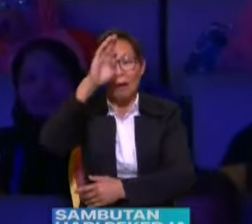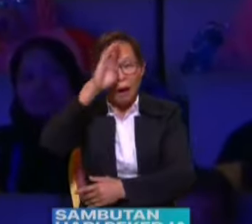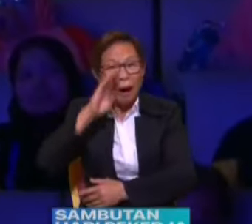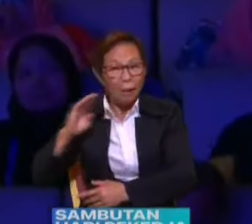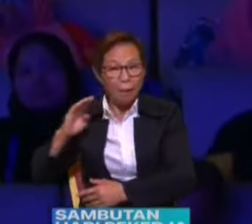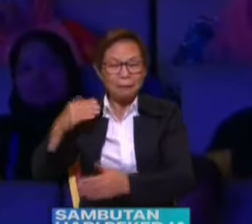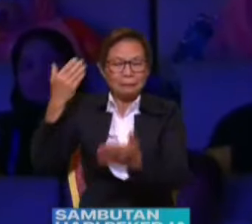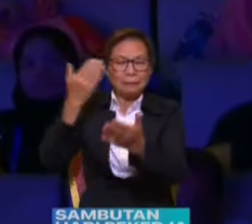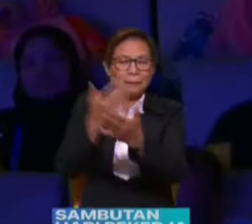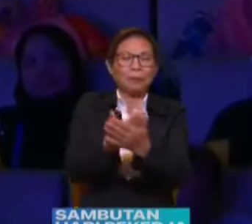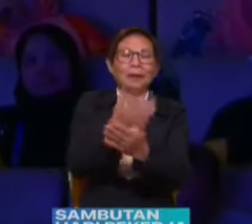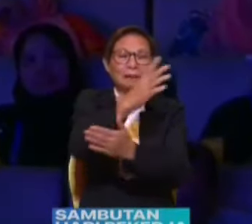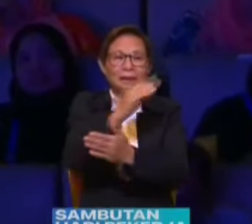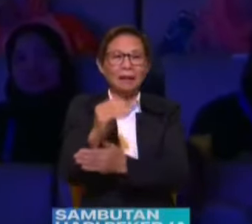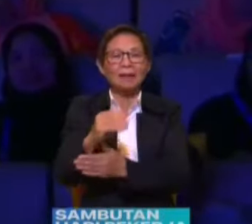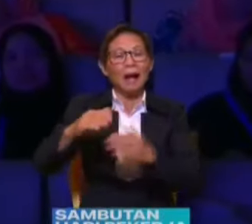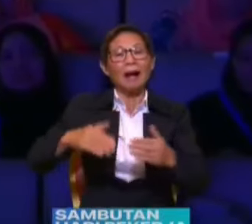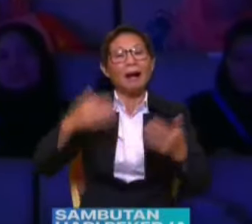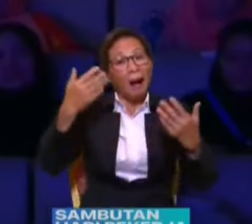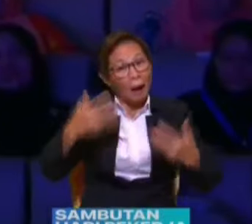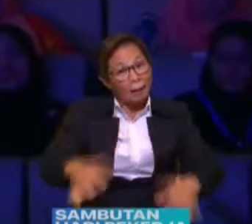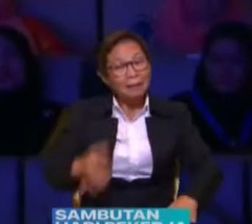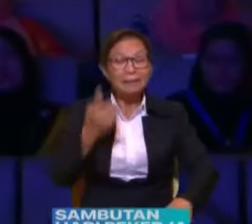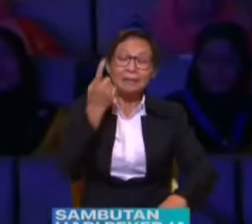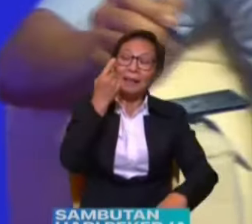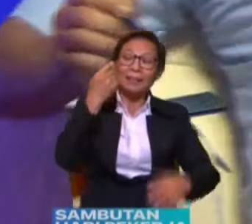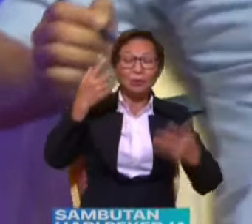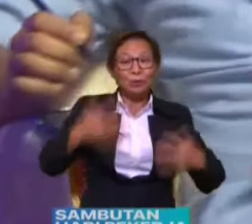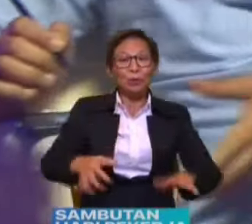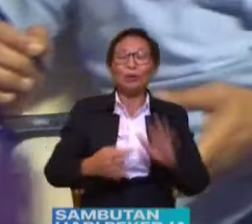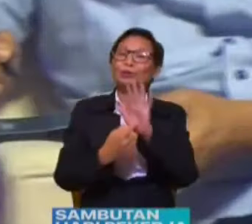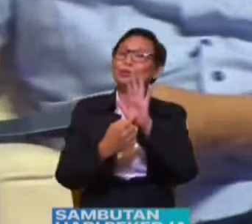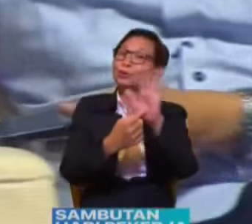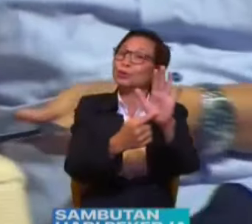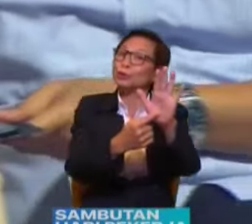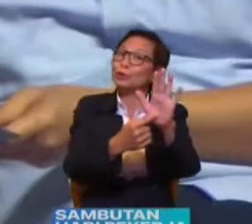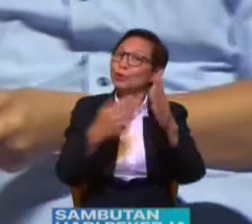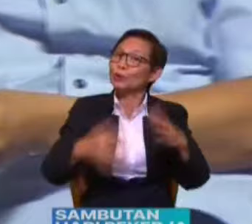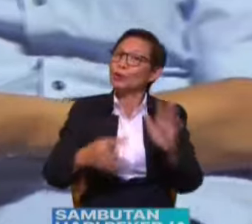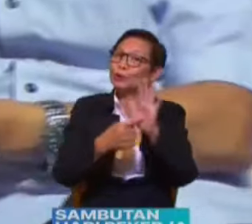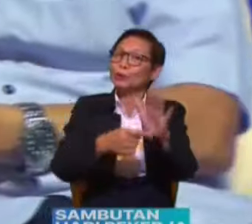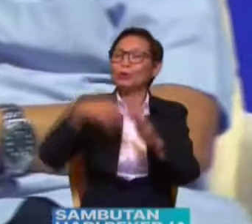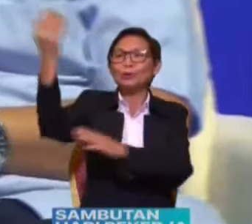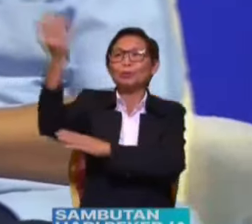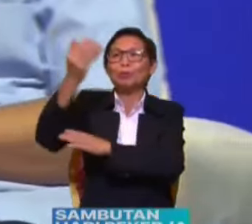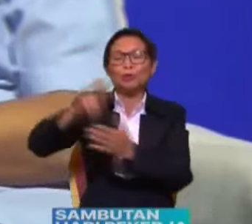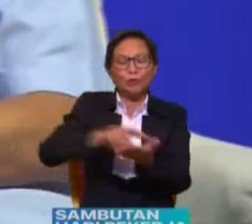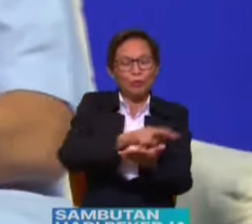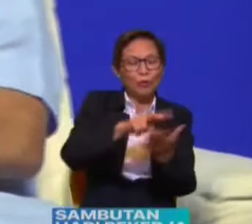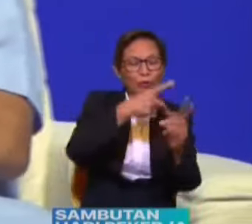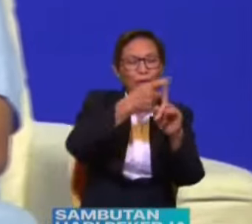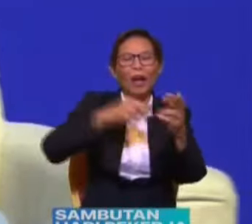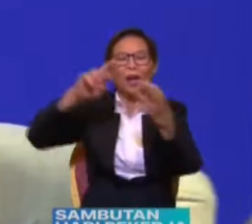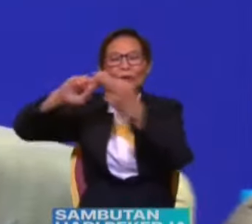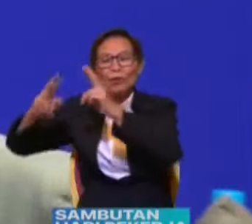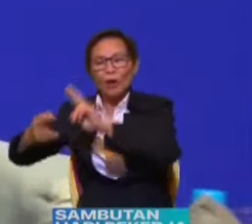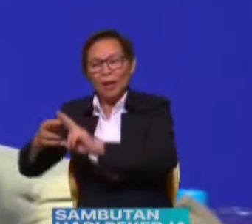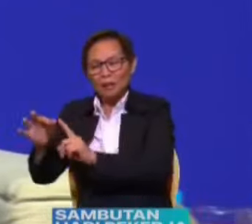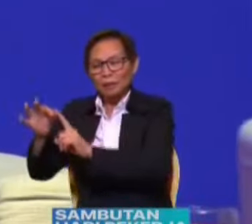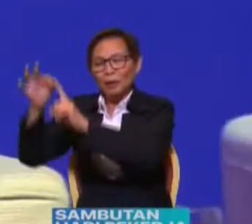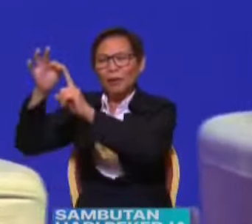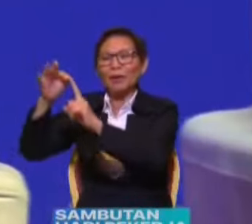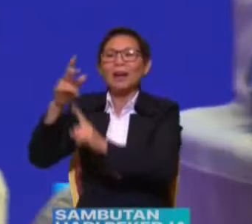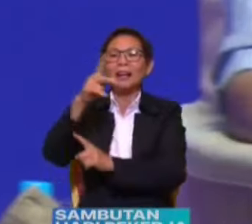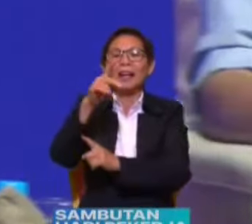Zahid Hamidi. Dan selepas tadi juga, sebentar tadi telah ditayangkan speech video dari rakan-rakan strategik